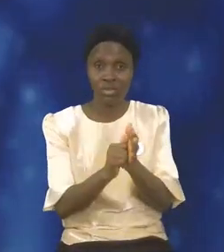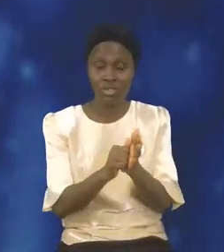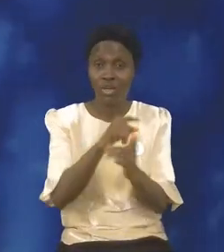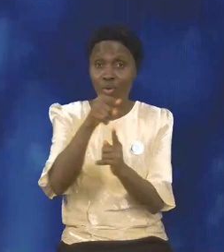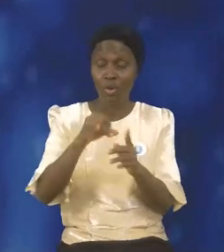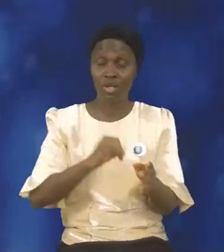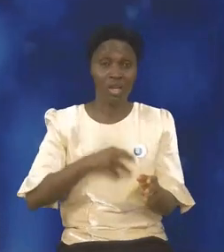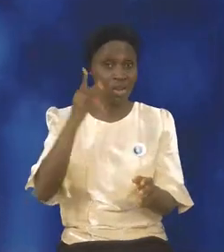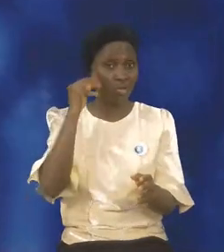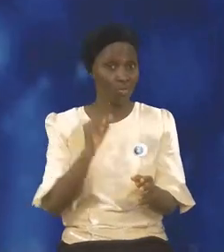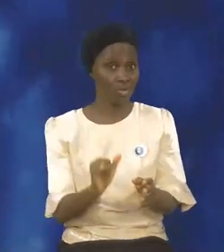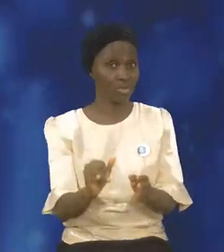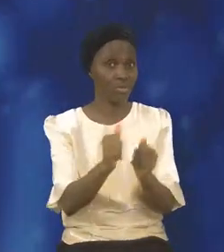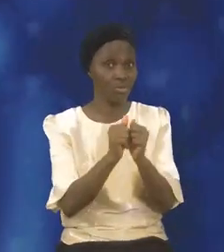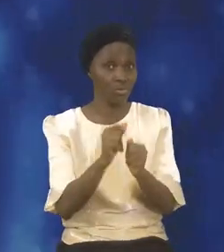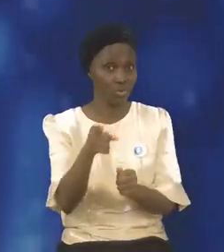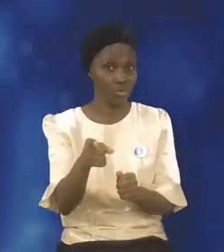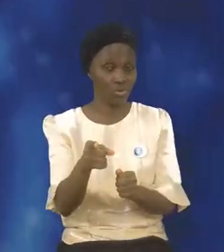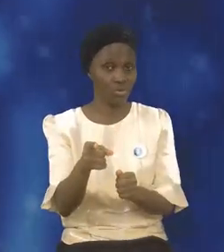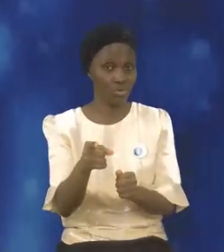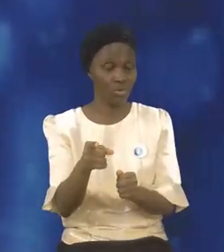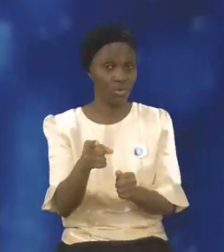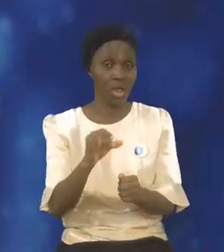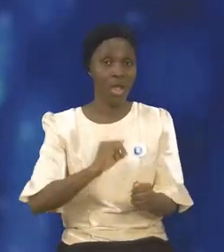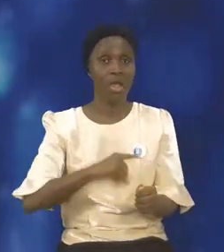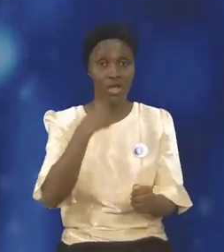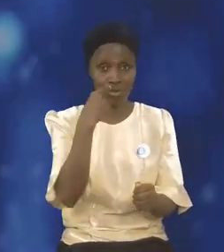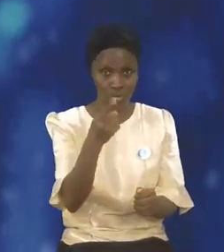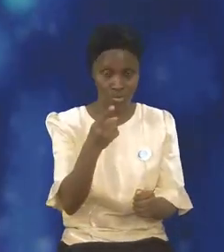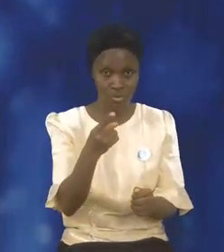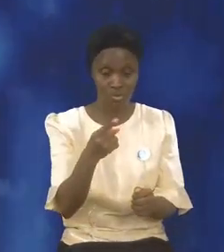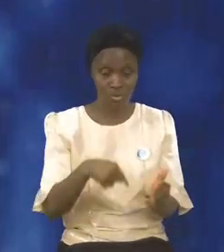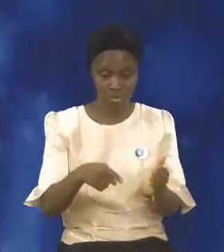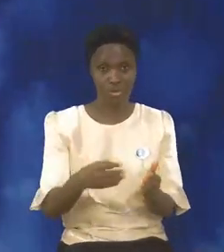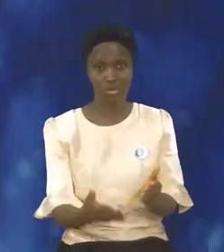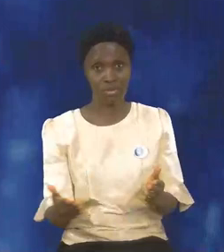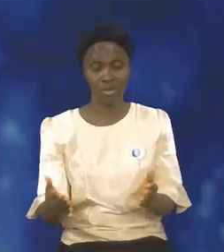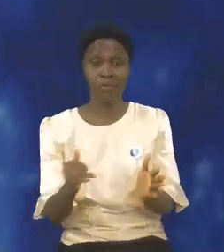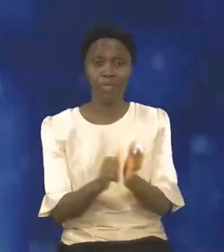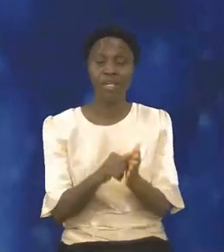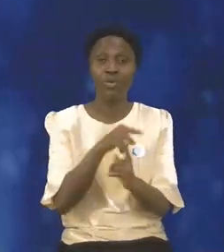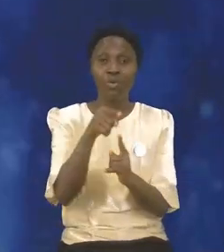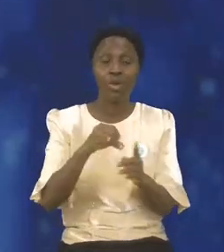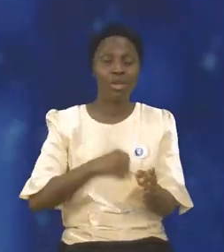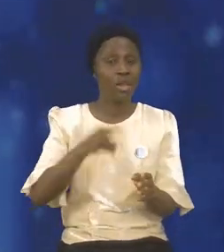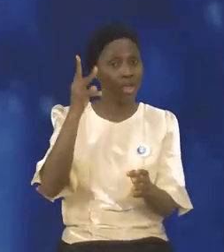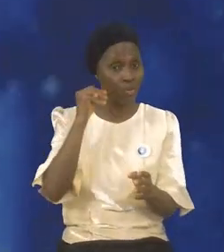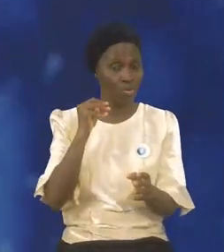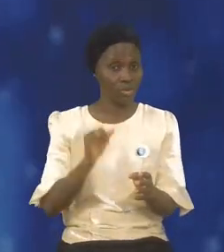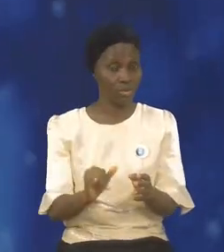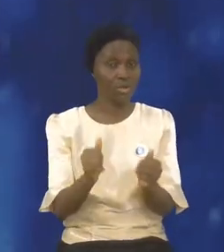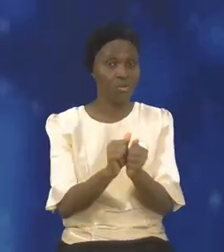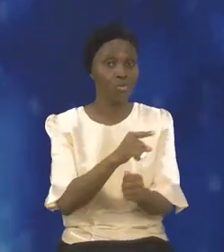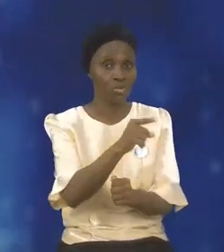5. Ne vous souvenez-vous pas que je vous disais ces choses lorsque j'étais encore